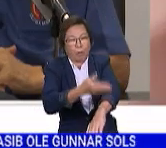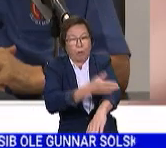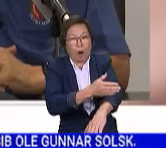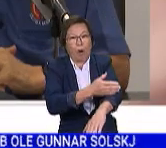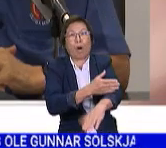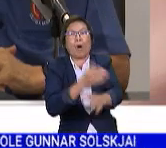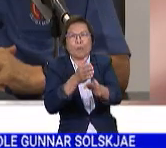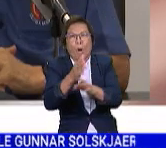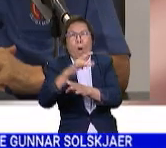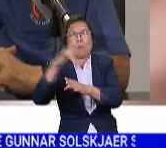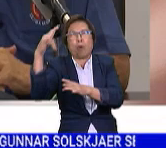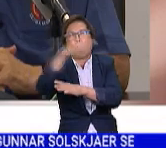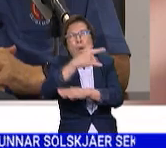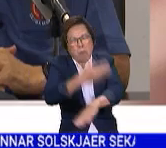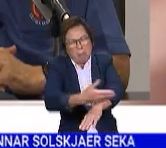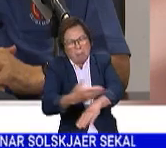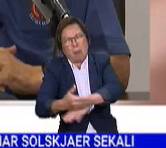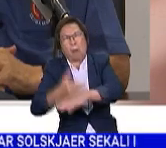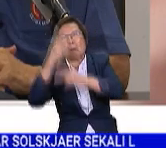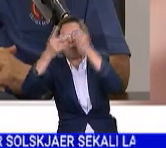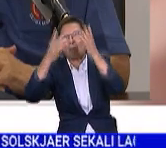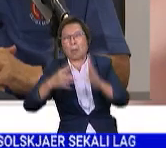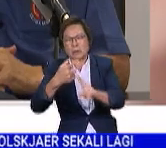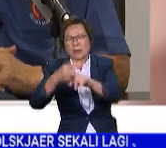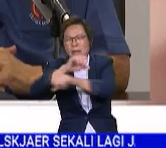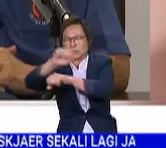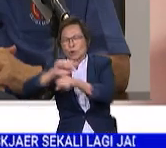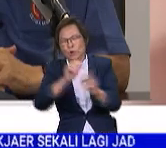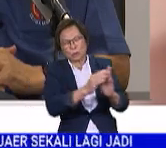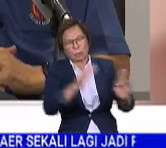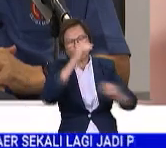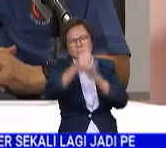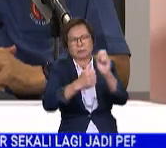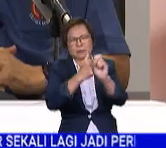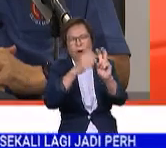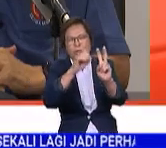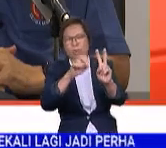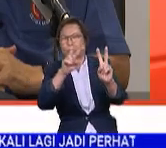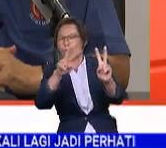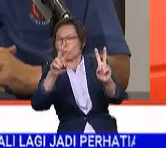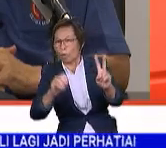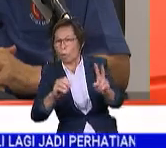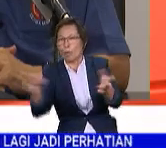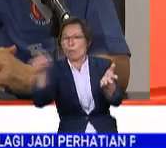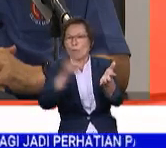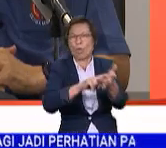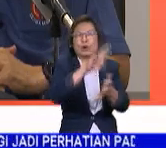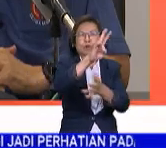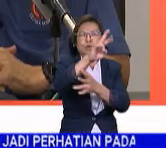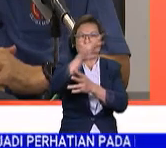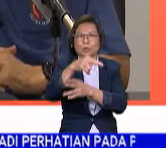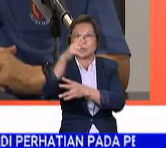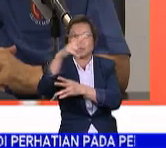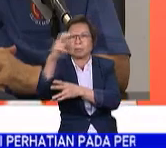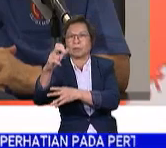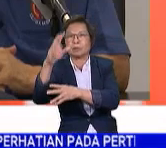penerbangan yang mengalami kemerosotan pengunjung dari Singapura sepanjang tahun lepas dengan hanya mencatatkan seramai